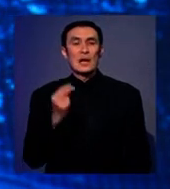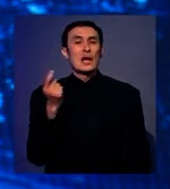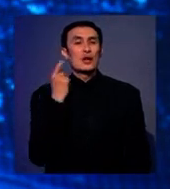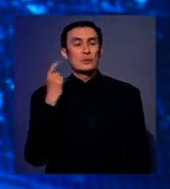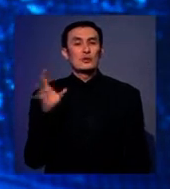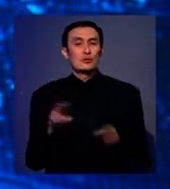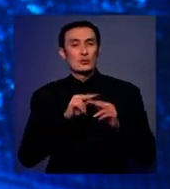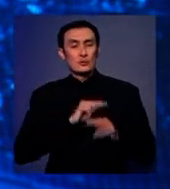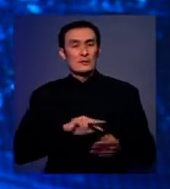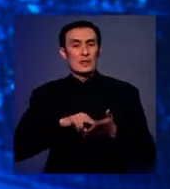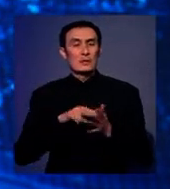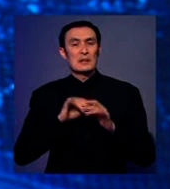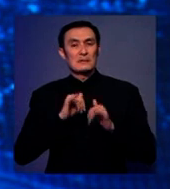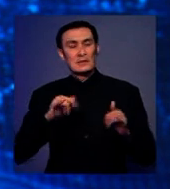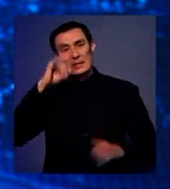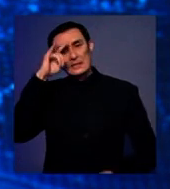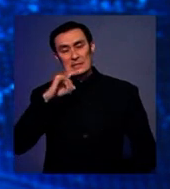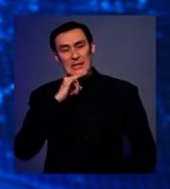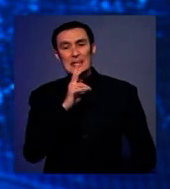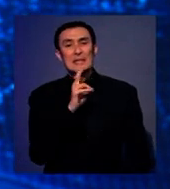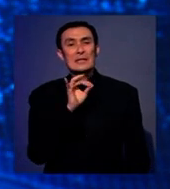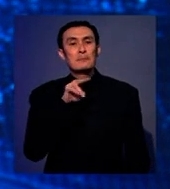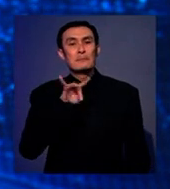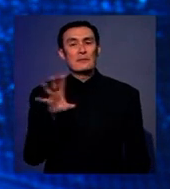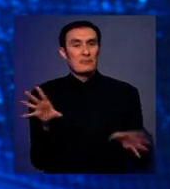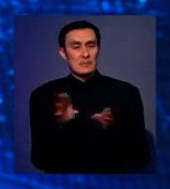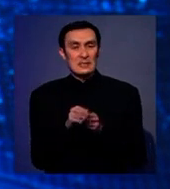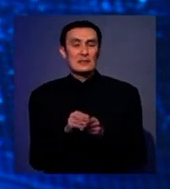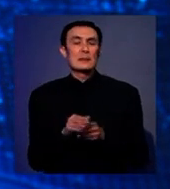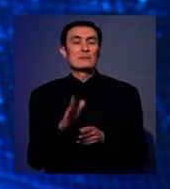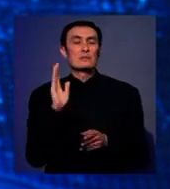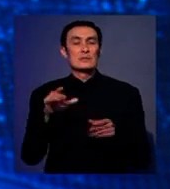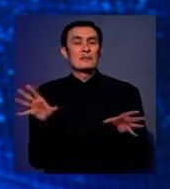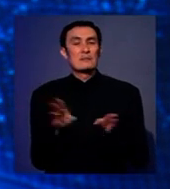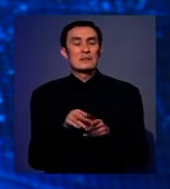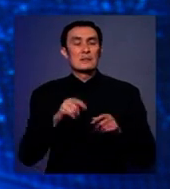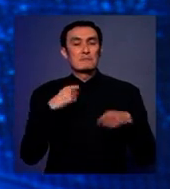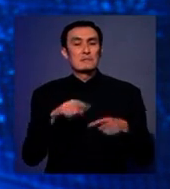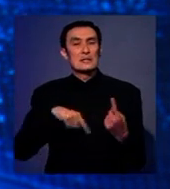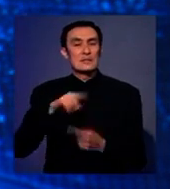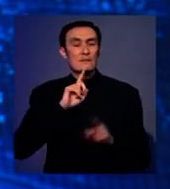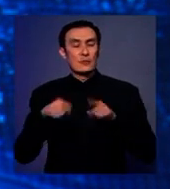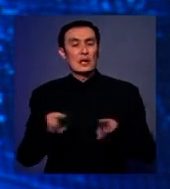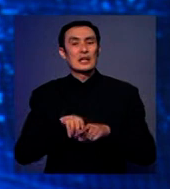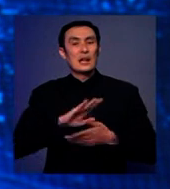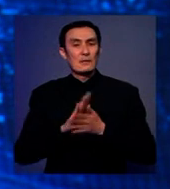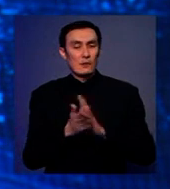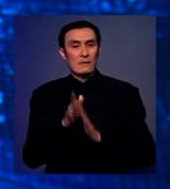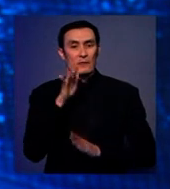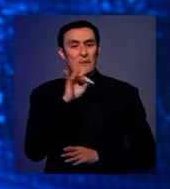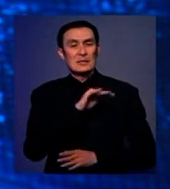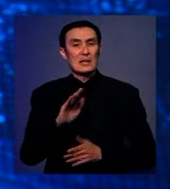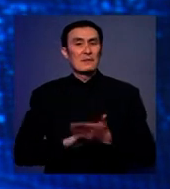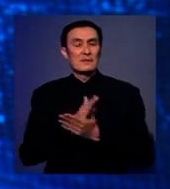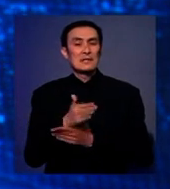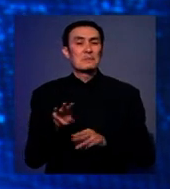Экономическое сотрудничество намерены развивать Казахстан и Кипр. В ближайшее время состоится совместный бизнес-форум. Такая договоренность достигнута во время